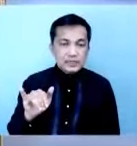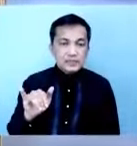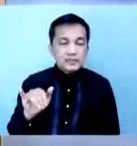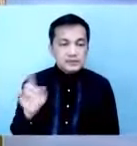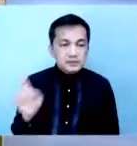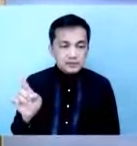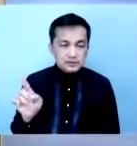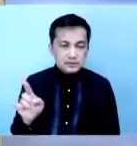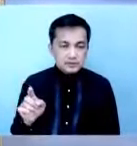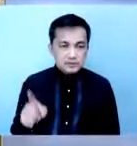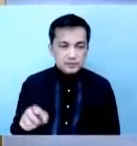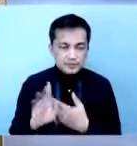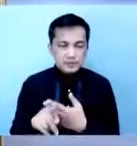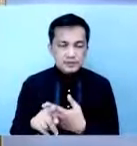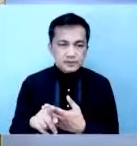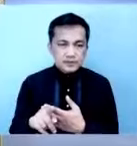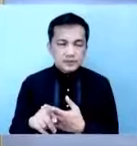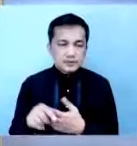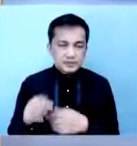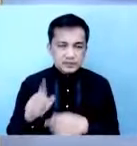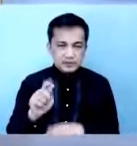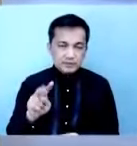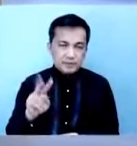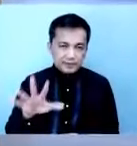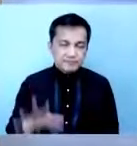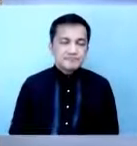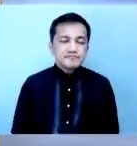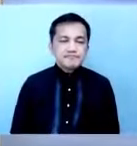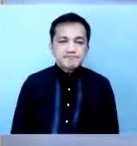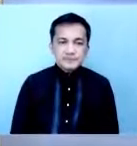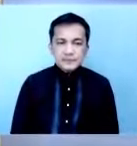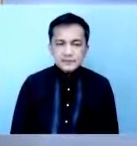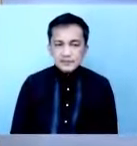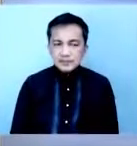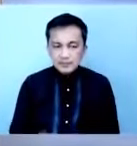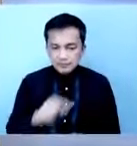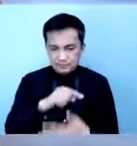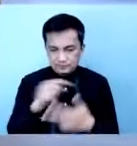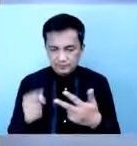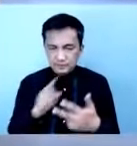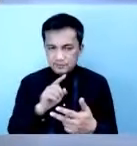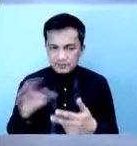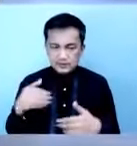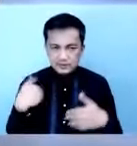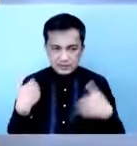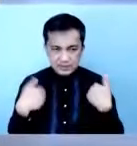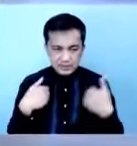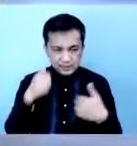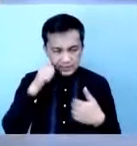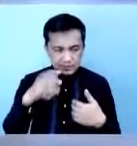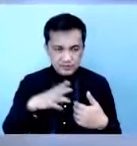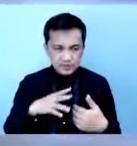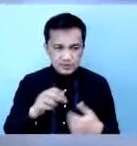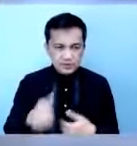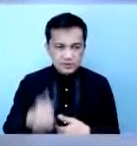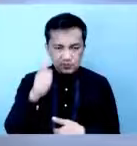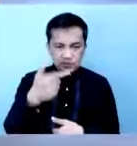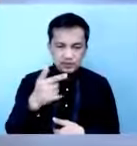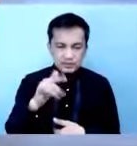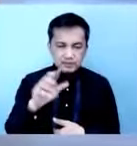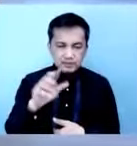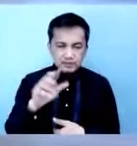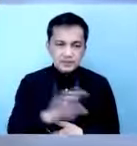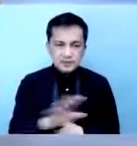sa kanyang pagbabalik Kapatid Network. Kilalanin po natin ang promising young ladies na win girls sa